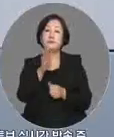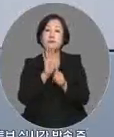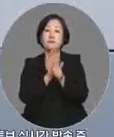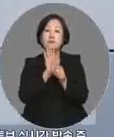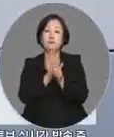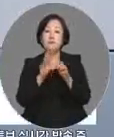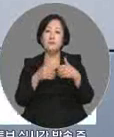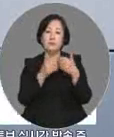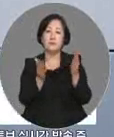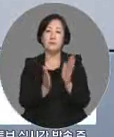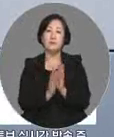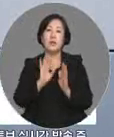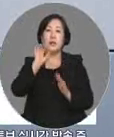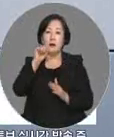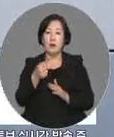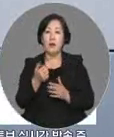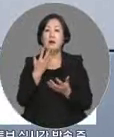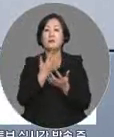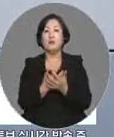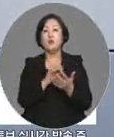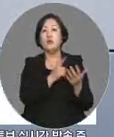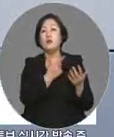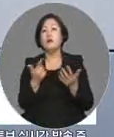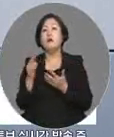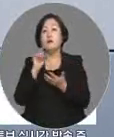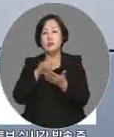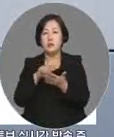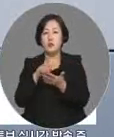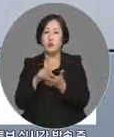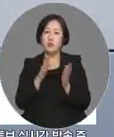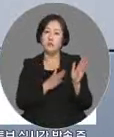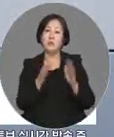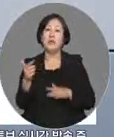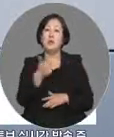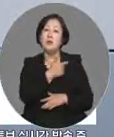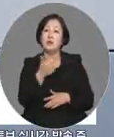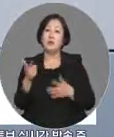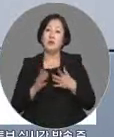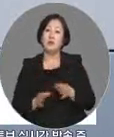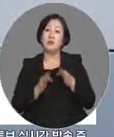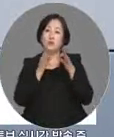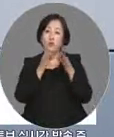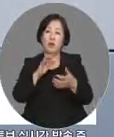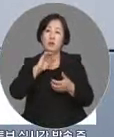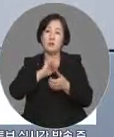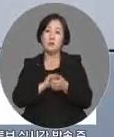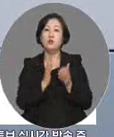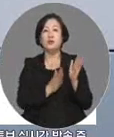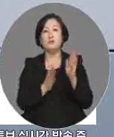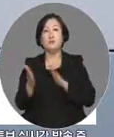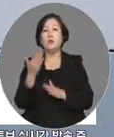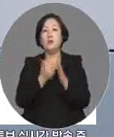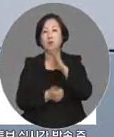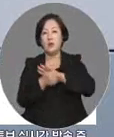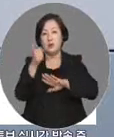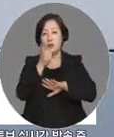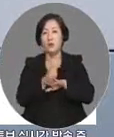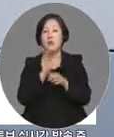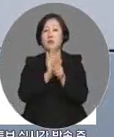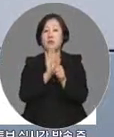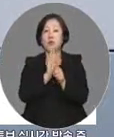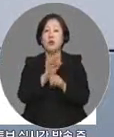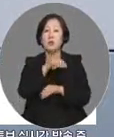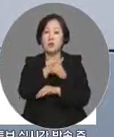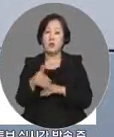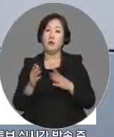구성해 인허가 사항의 신속한 처리로 대규모 투자 프로젝트가 일정대로 완료될 수 있도록 지원할 계획입니다.